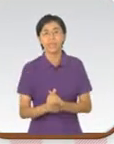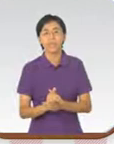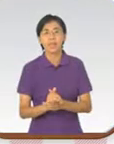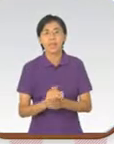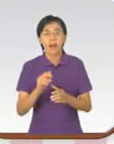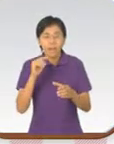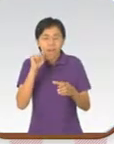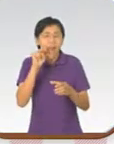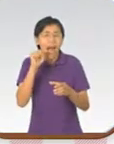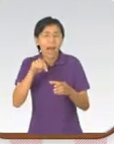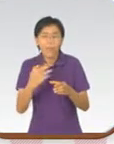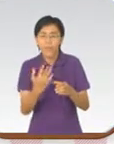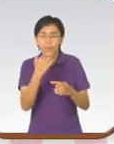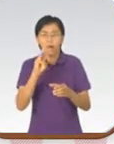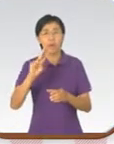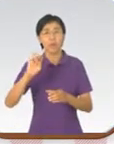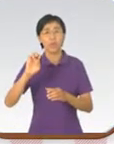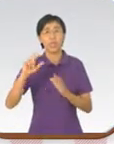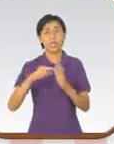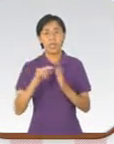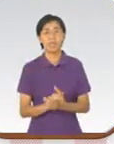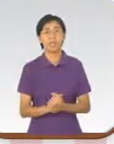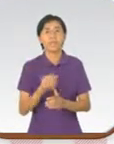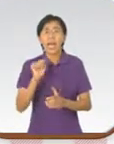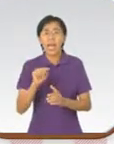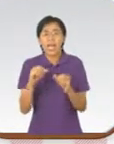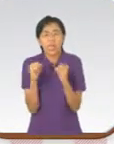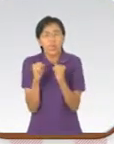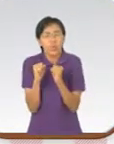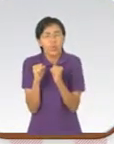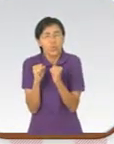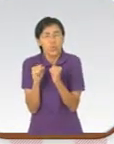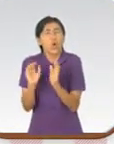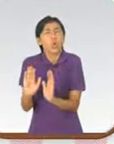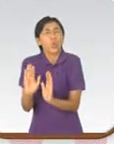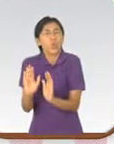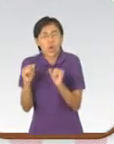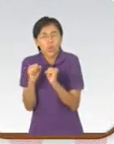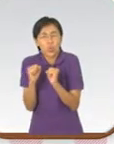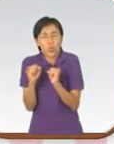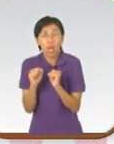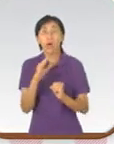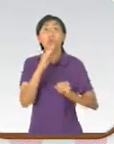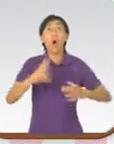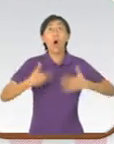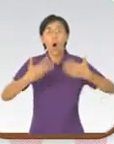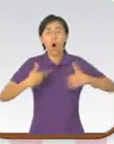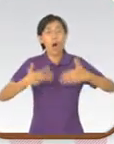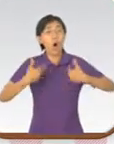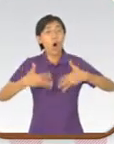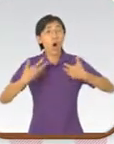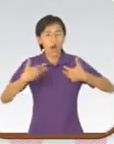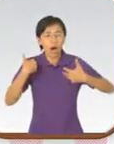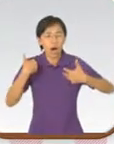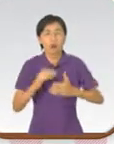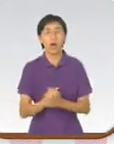ปิ้งครีมเนี่ยต้องก่อนที่จะตีต้องแช่เย็นจัดๆเลยนะคะแล้วก็ดูว่าถ้าอุณหภูมิห้องค่อนข้างร้อนเนี่ยภาชนะที่จะใช้ตีแช่เ